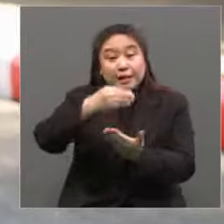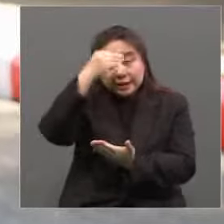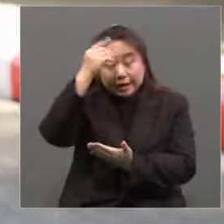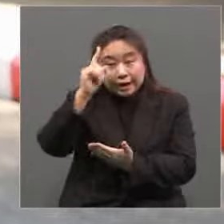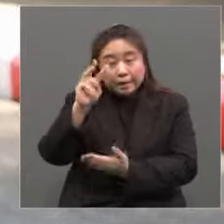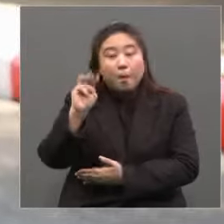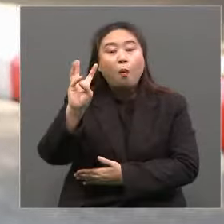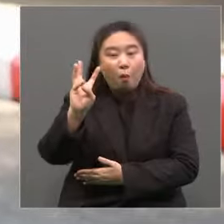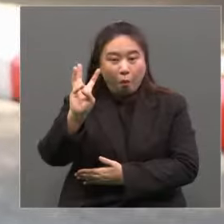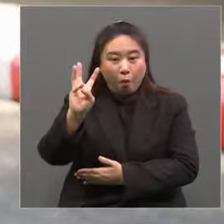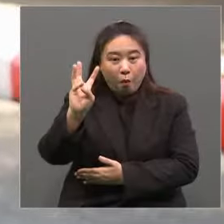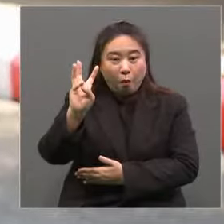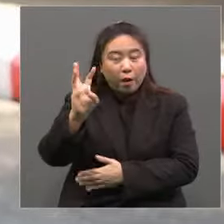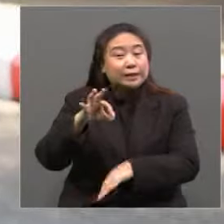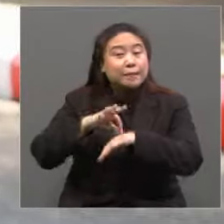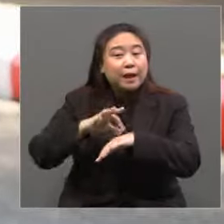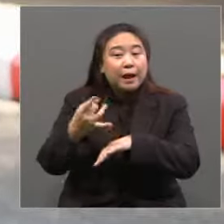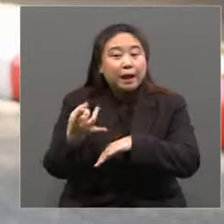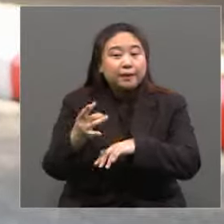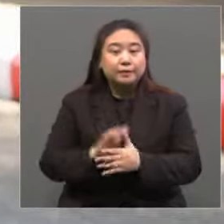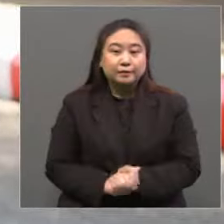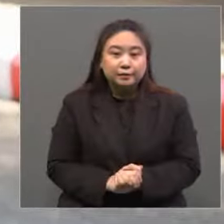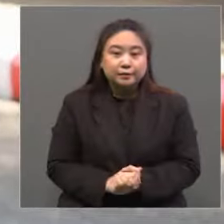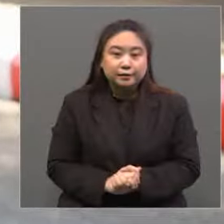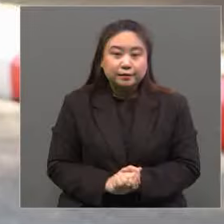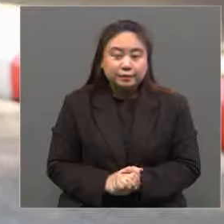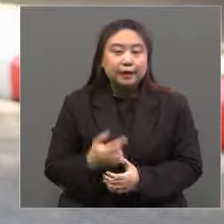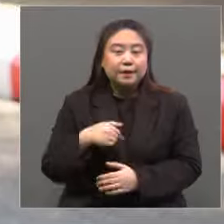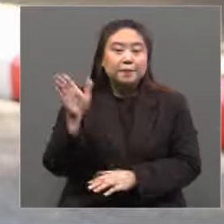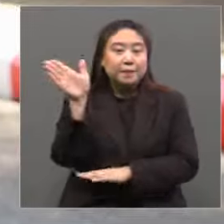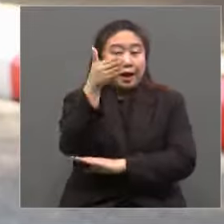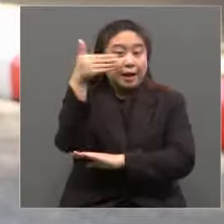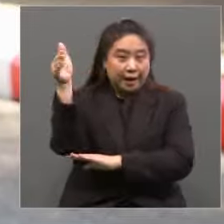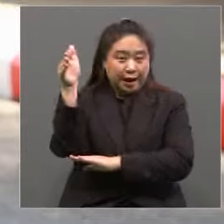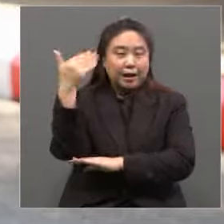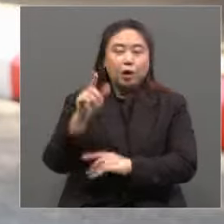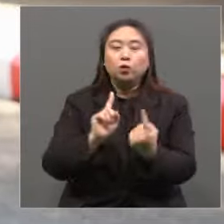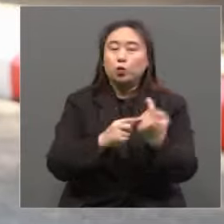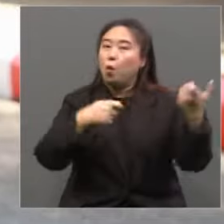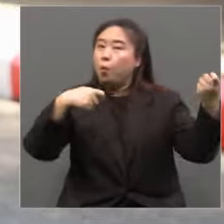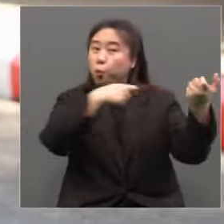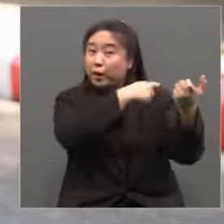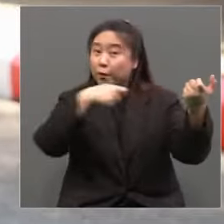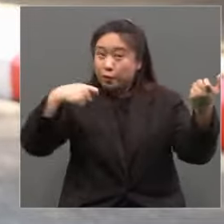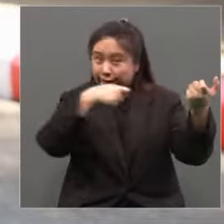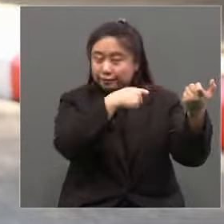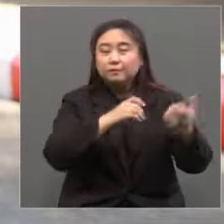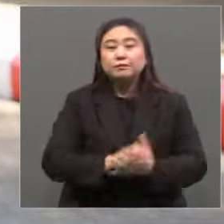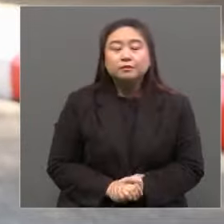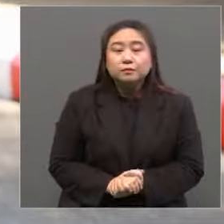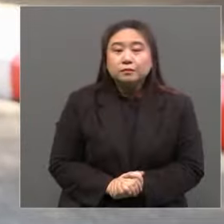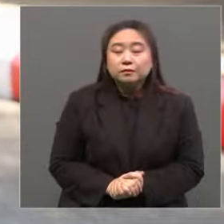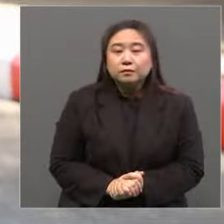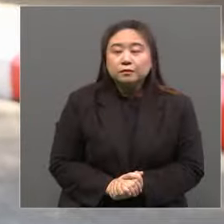ค่ะ ม.6แล้วเราอยู่ในวงเนี่ยเราทำตำแหน่งอะไรคะ เป็นคัลเลอร์การ์ดแล้วก็เล่นไวโอลินด้วยค่ะ แล้วเราเข้าม